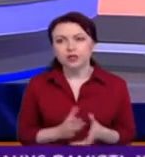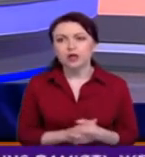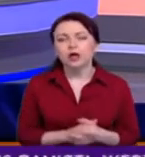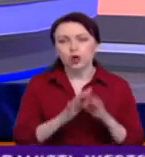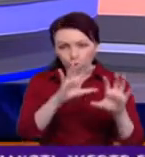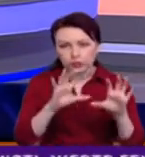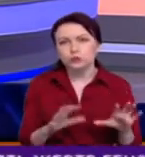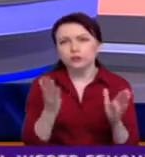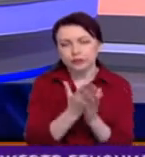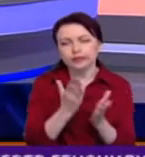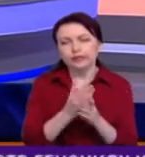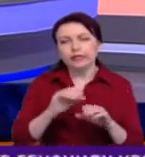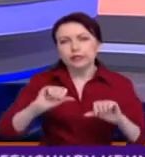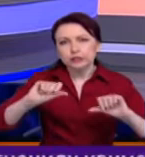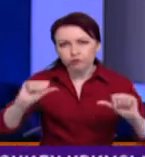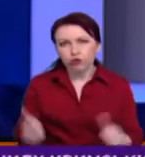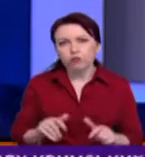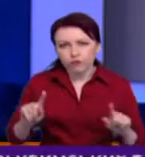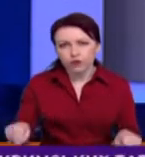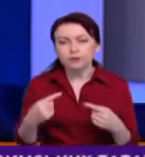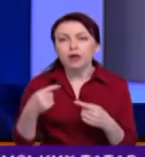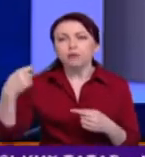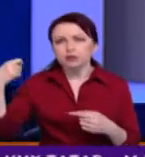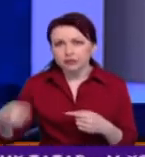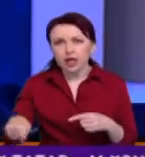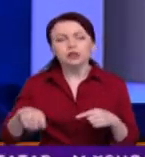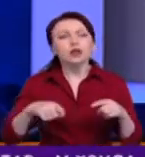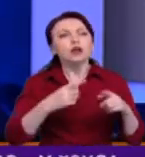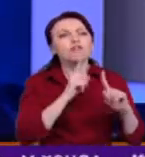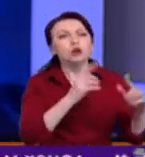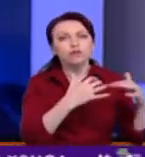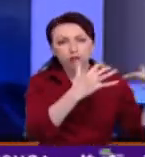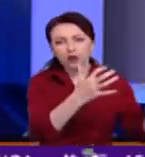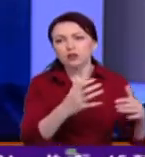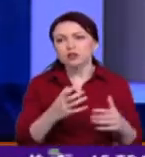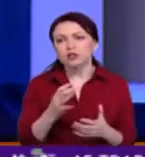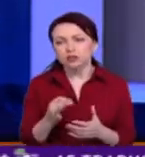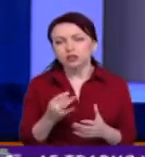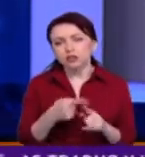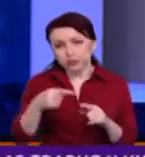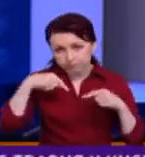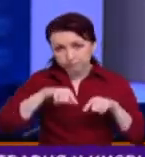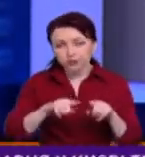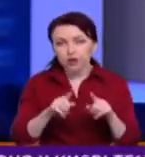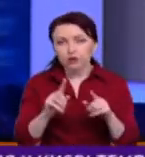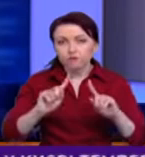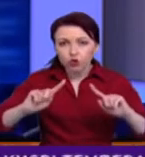Конституційного суду. Президент, Верховна Рада і з'їзд суддів формують по